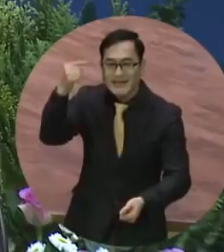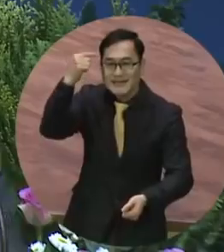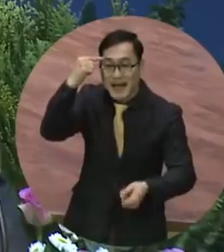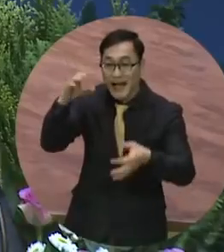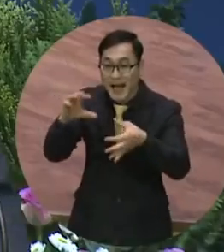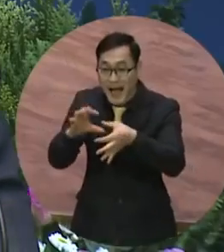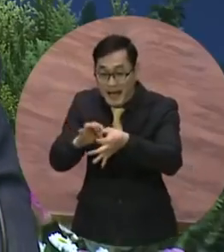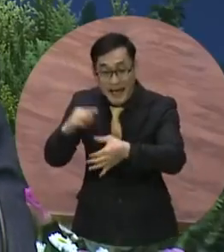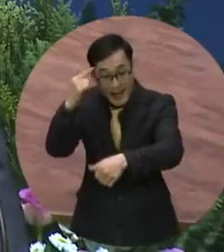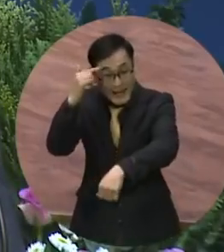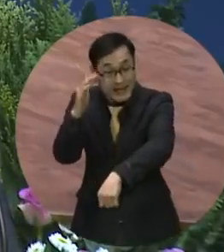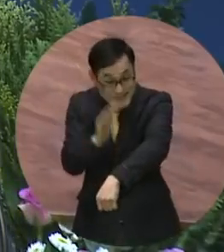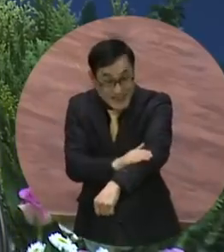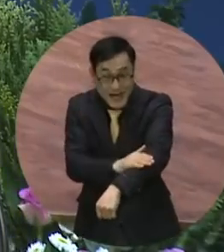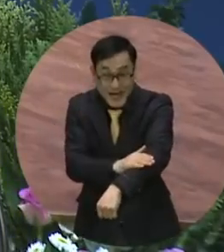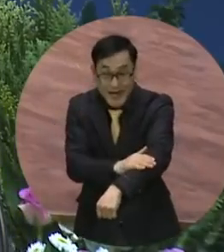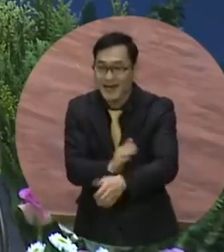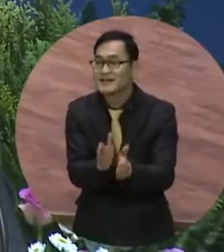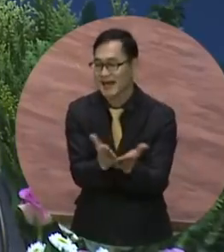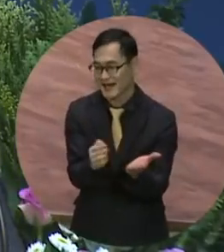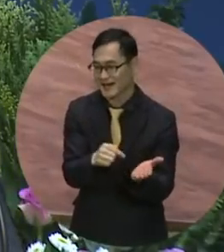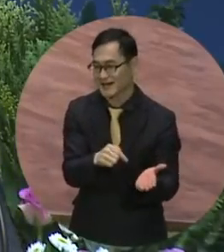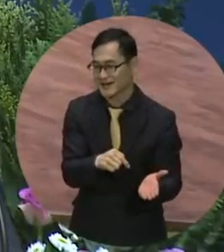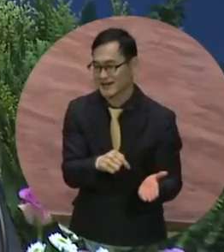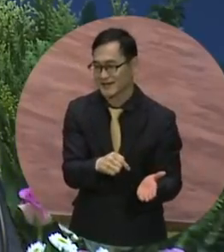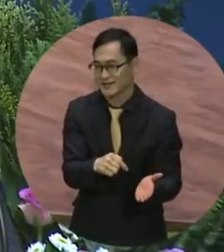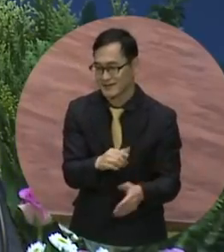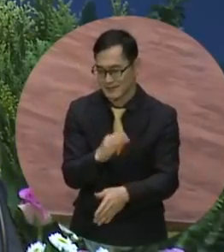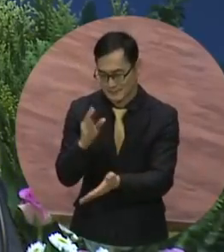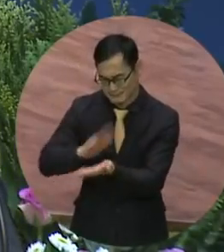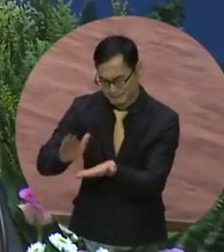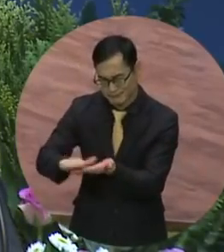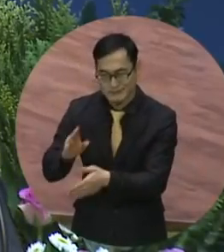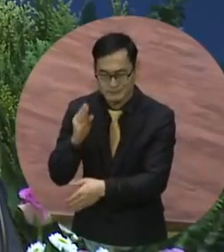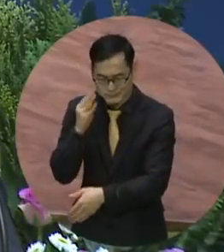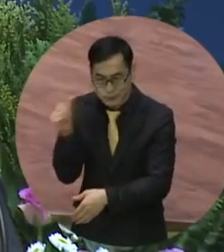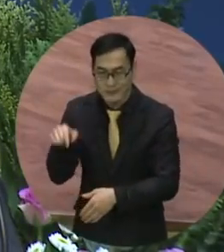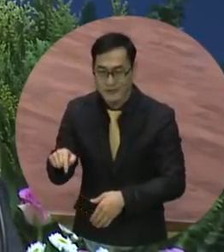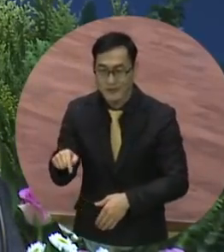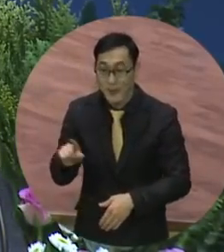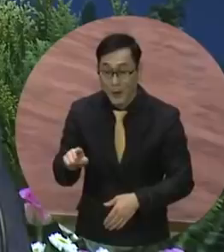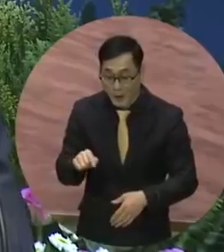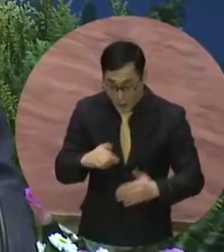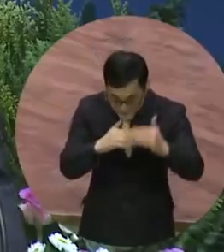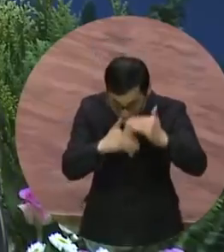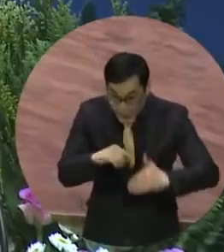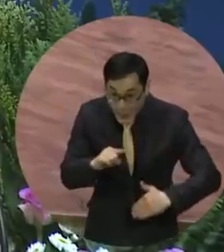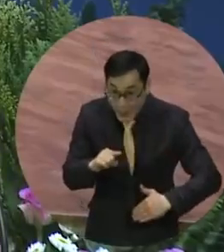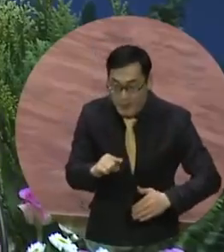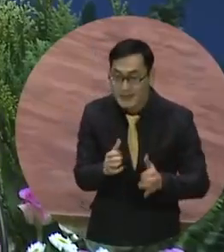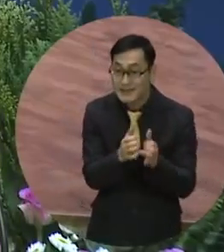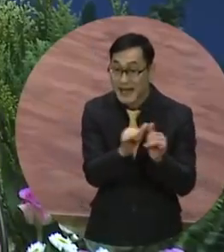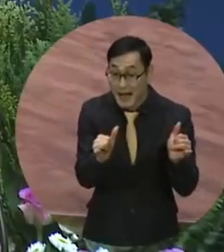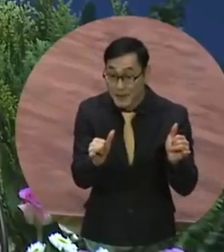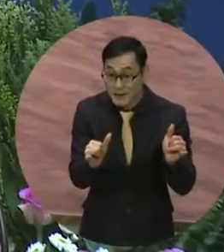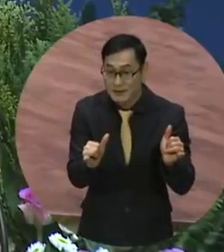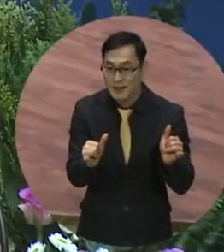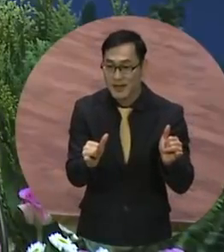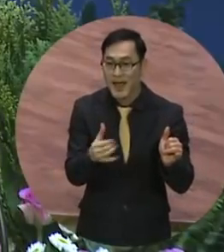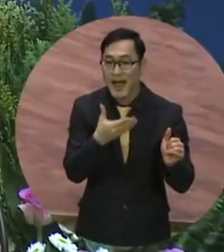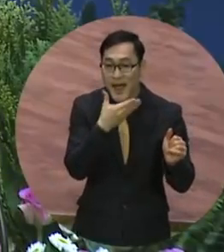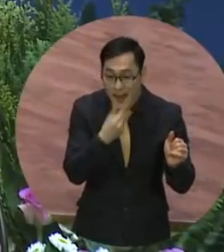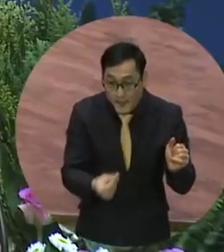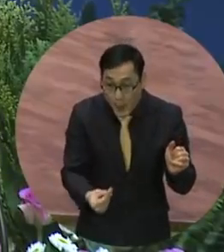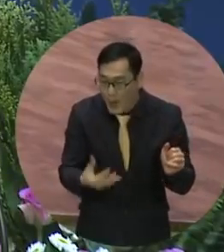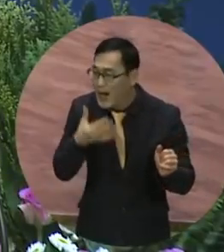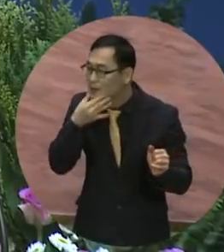생각의 지혜. 이거 뭐라고 그랬냐 하니까, 인간은 행복과 불행의 창조자다